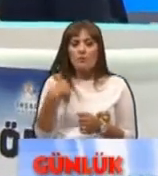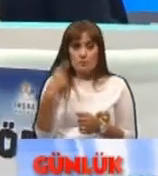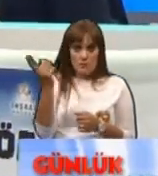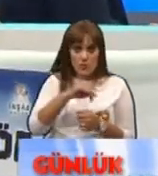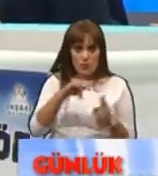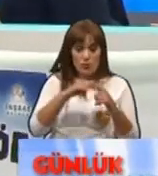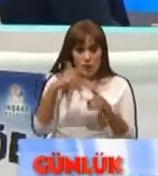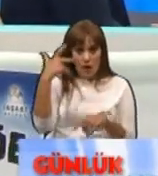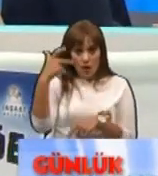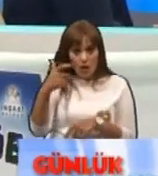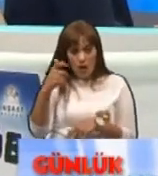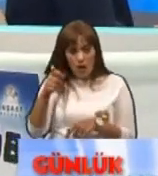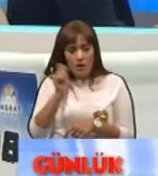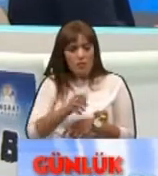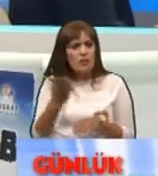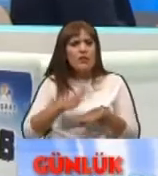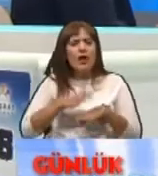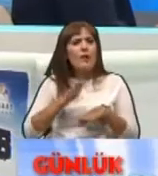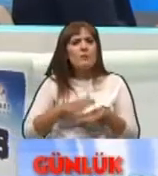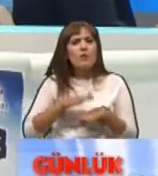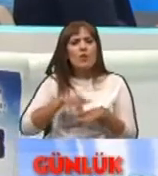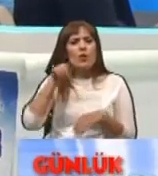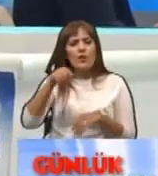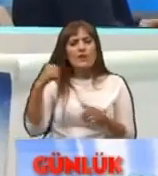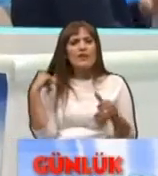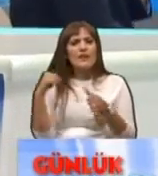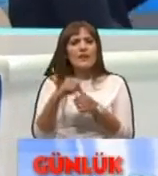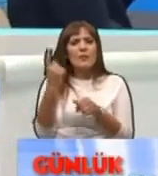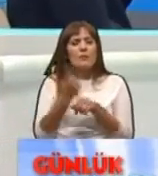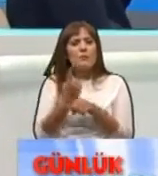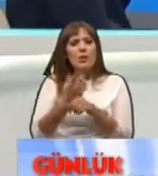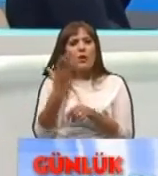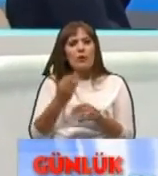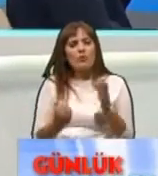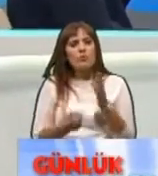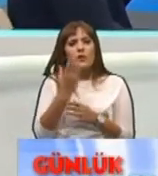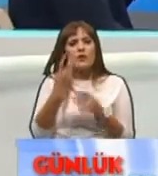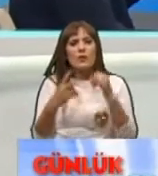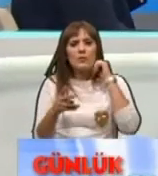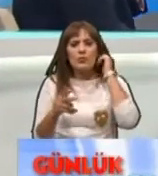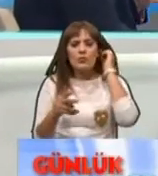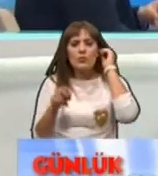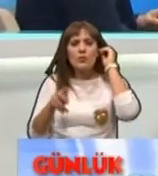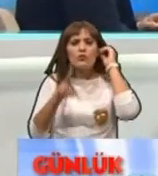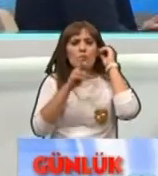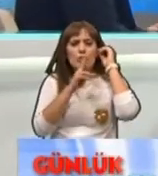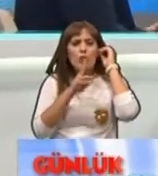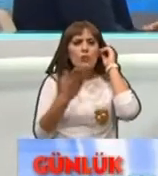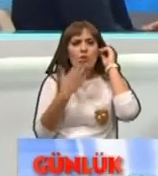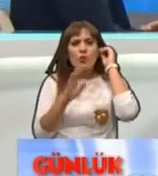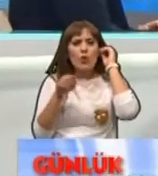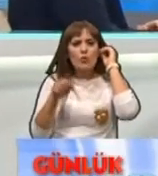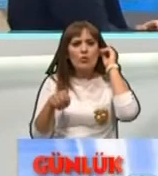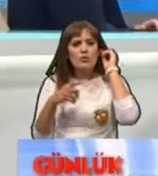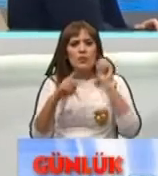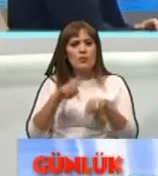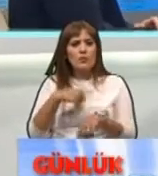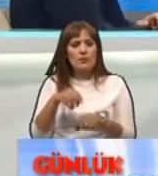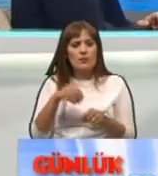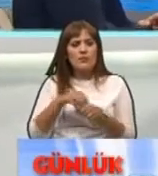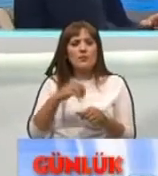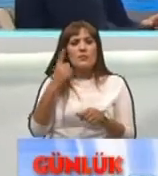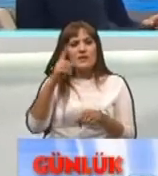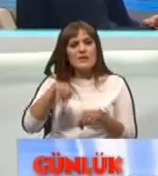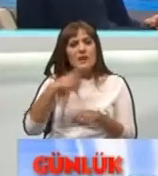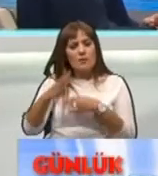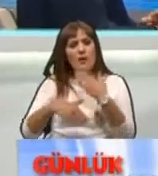mi ekiyoruz? Ne yapıyoruz da orada yeniden bir oluşum yaratabiliyoruz? Yani bunun sonu yok ki o zaman gibi. Evet. Öyle yani, değil mi? Yani bir zamanla,